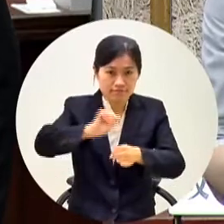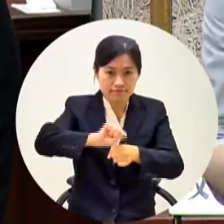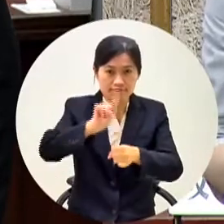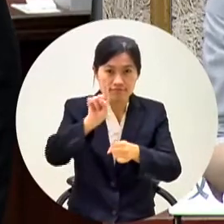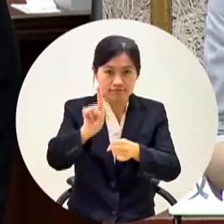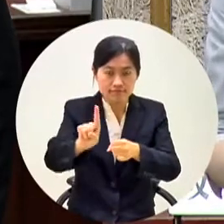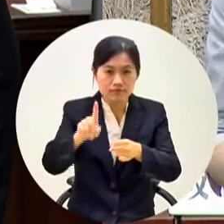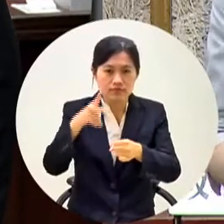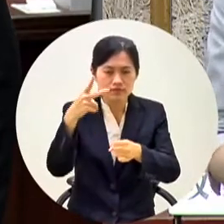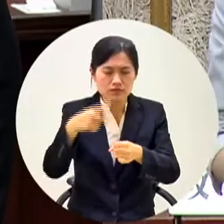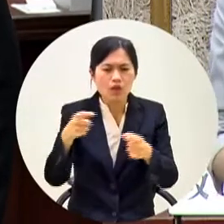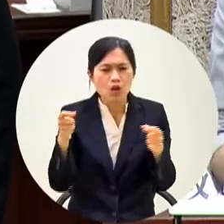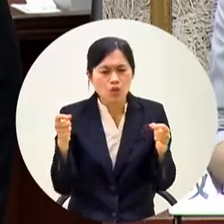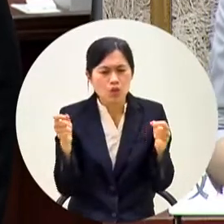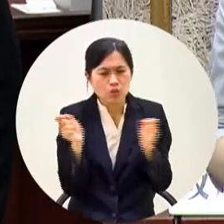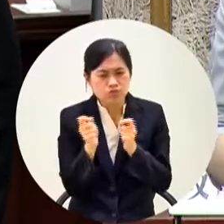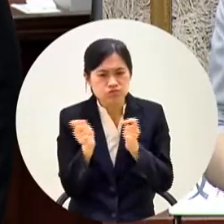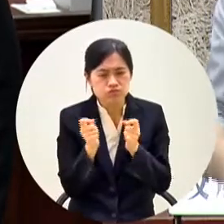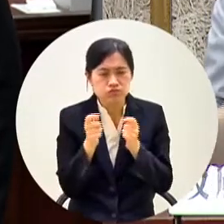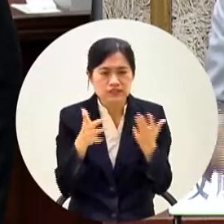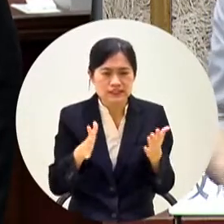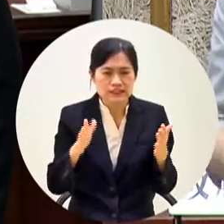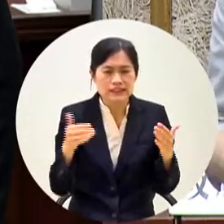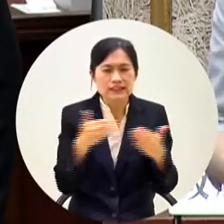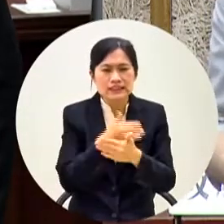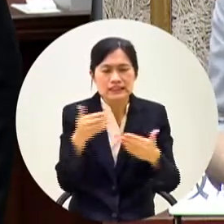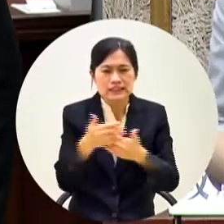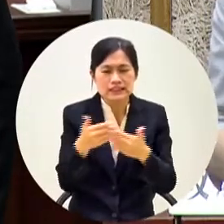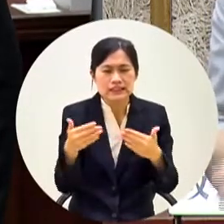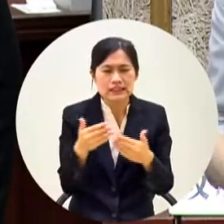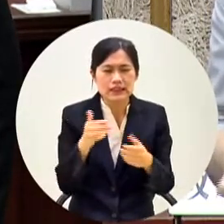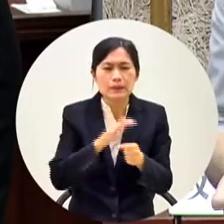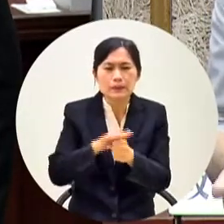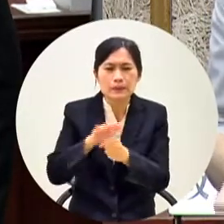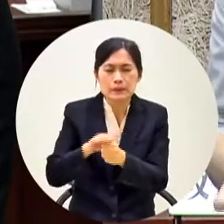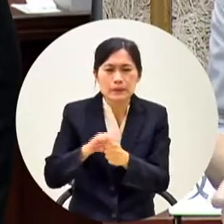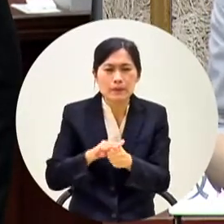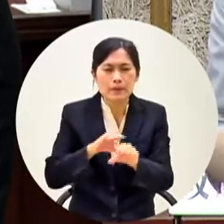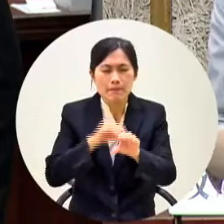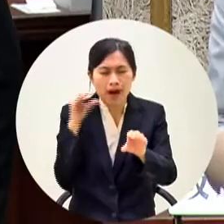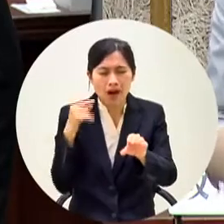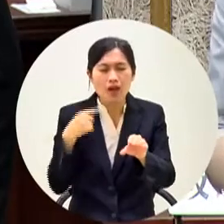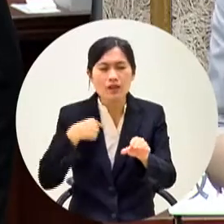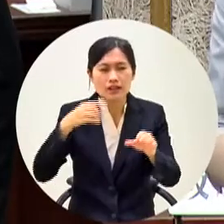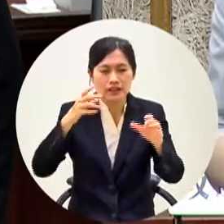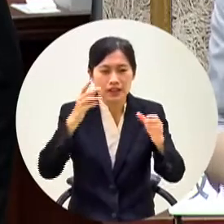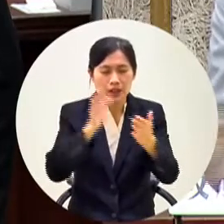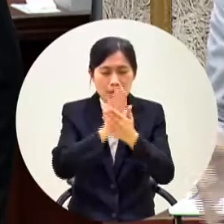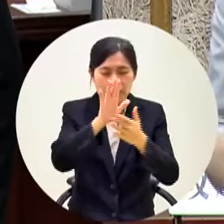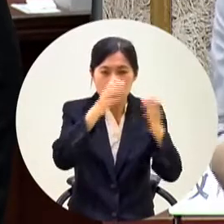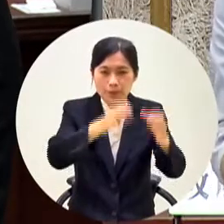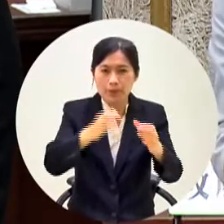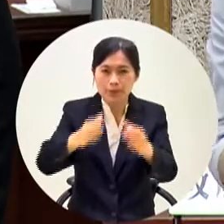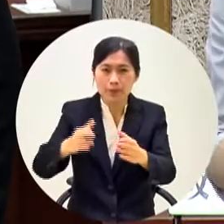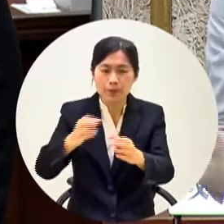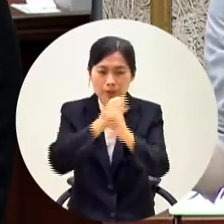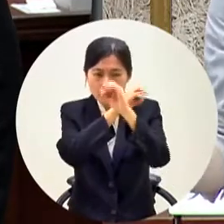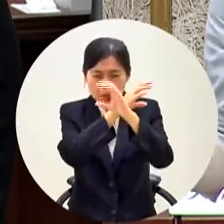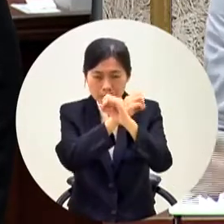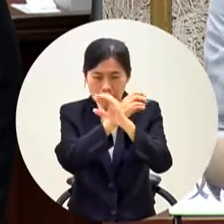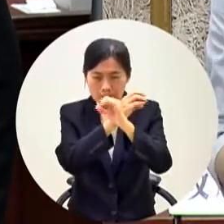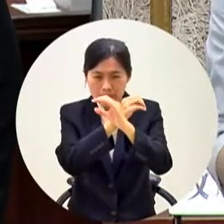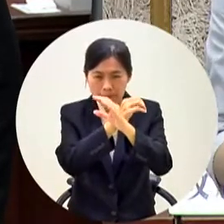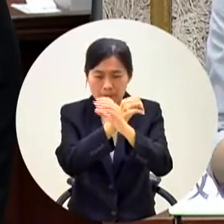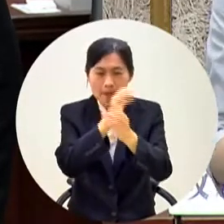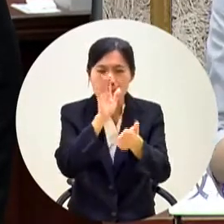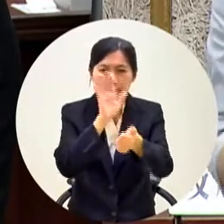内，因为这现况的交通量的问题，其实交通局还会尽量透过一些耗资实质的管制来做一些疏解。那长期的话，配